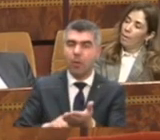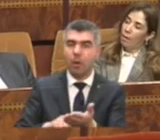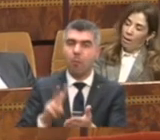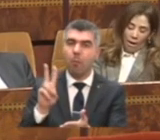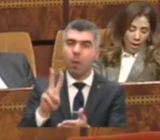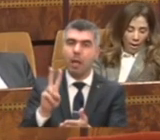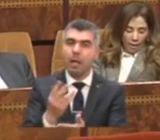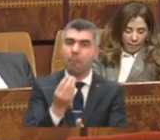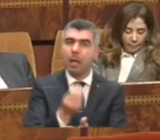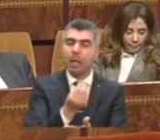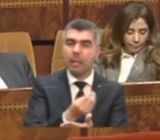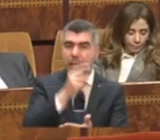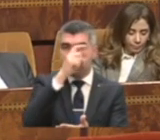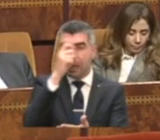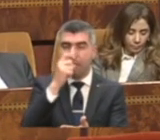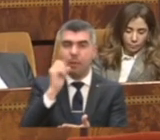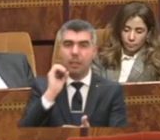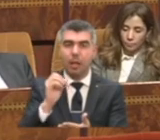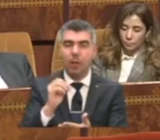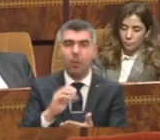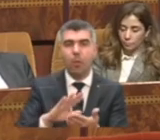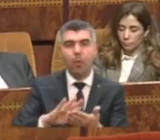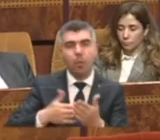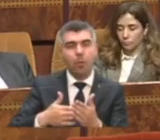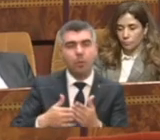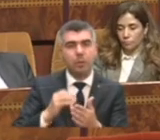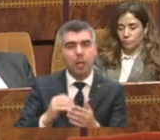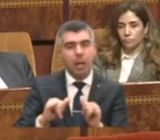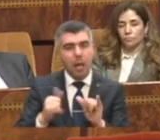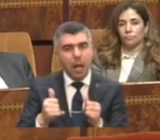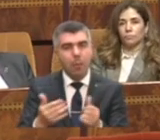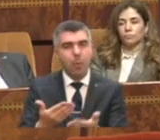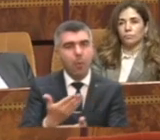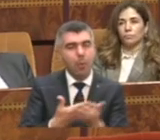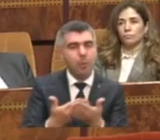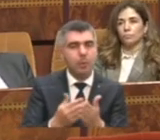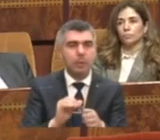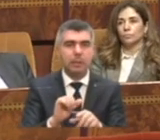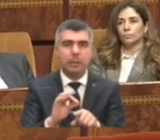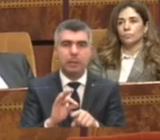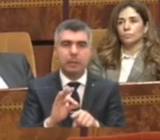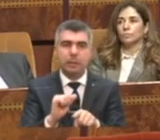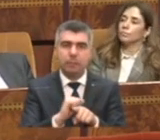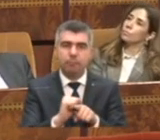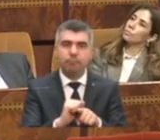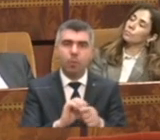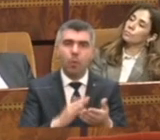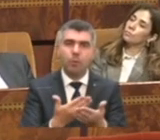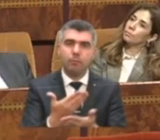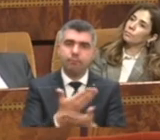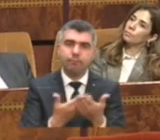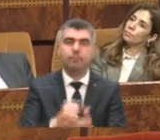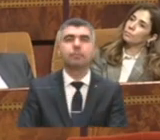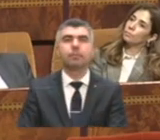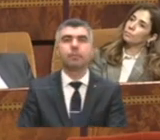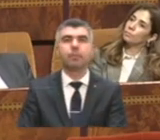للأطفال باعتبارها فضاءات للترفيه وأيضا لتنمية قدراتهم الثقافية والإبداعية. لذلك